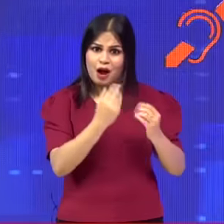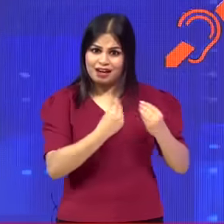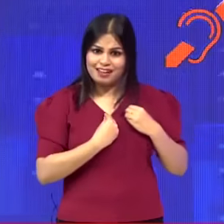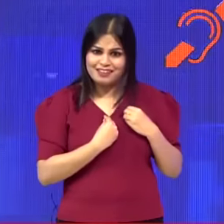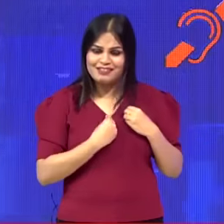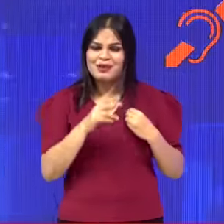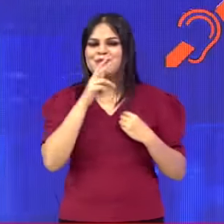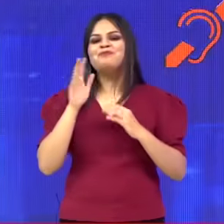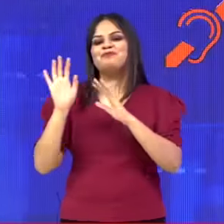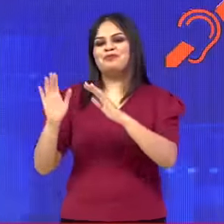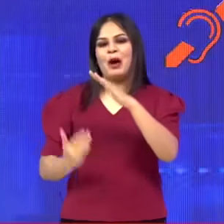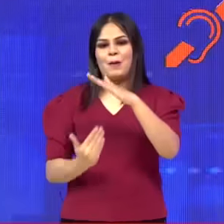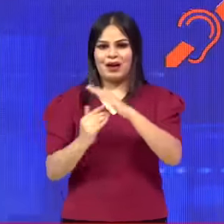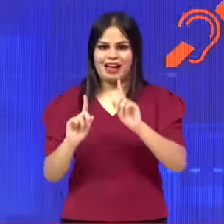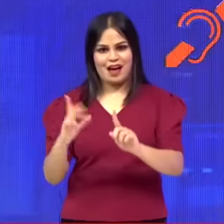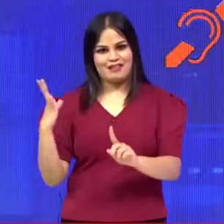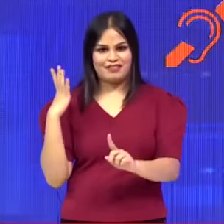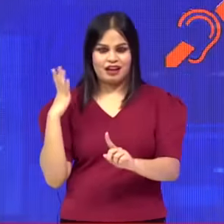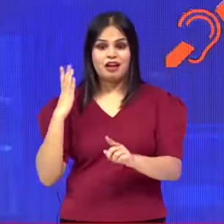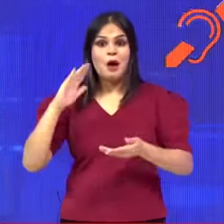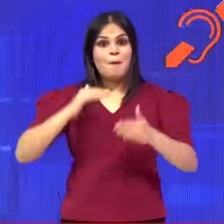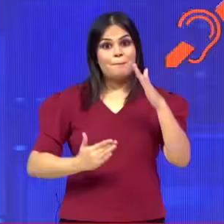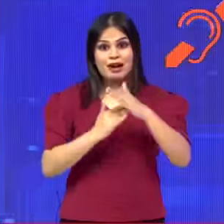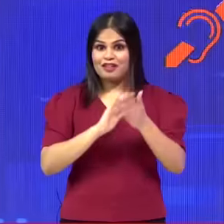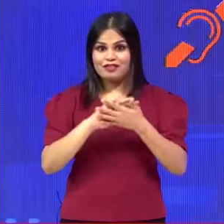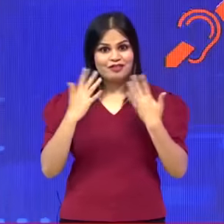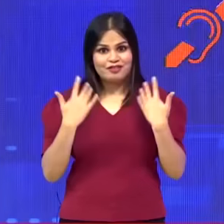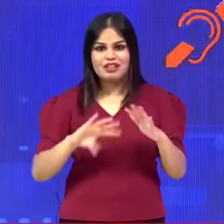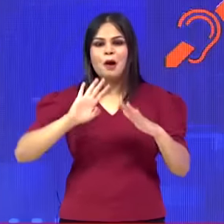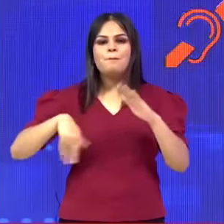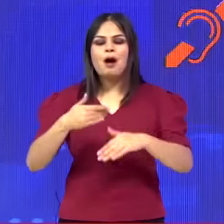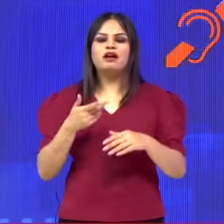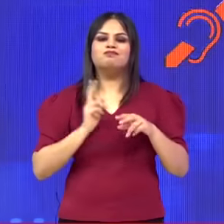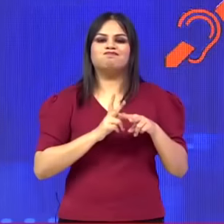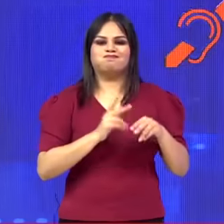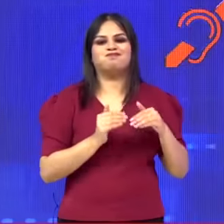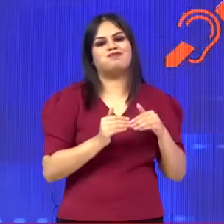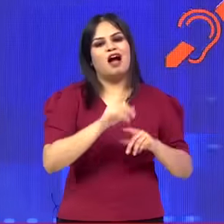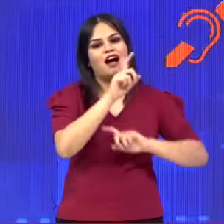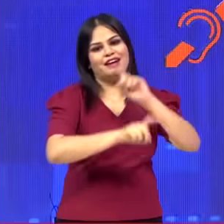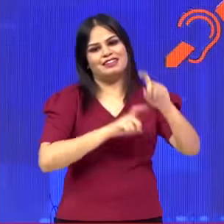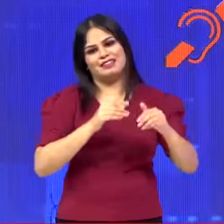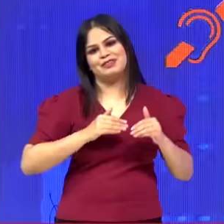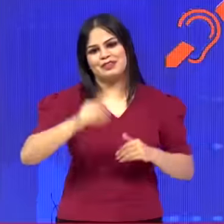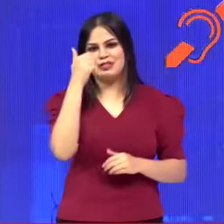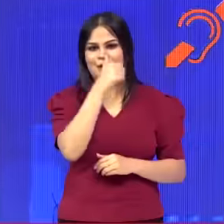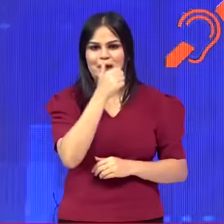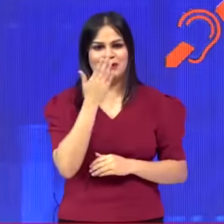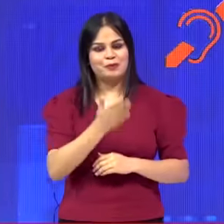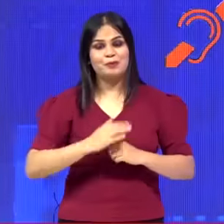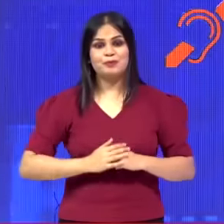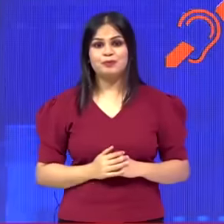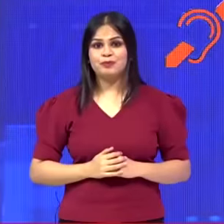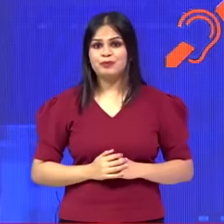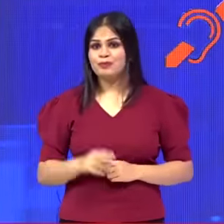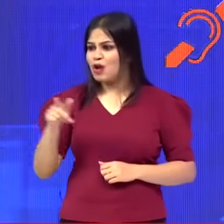तो एक ब्रेक के लिए रुक जाते हैं सर, और ब्रेक के बाद आपकी अदालत में सलमान खान पर इल्जाम और सवाल आपका एक और।